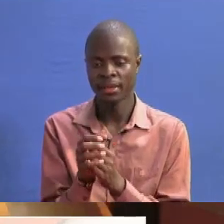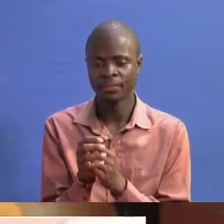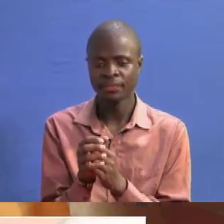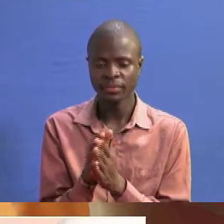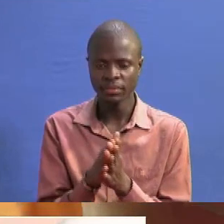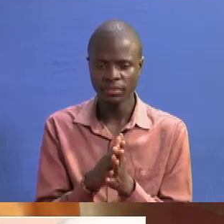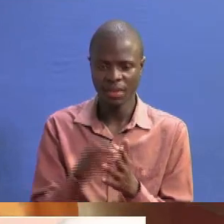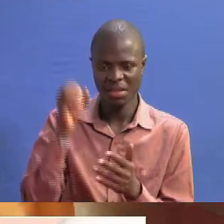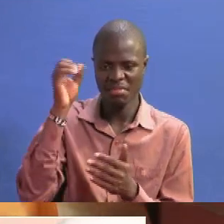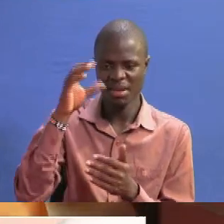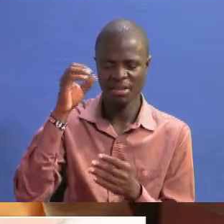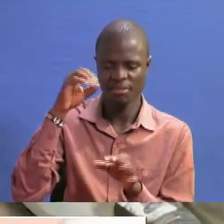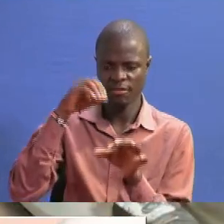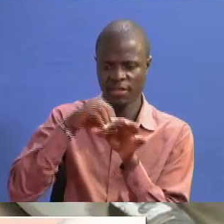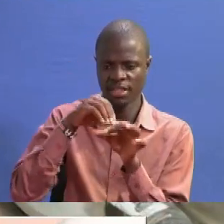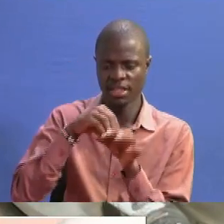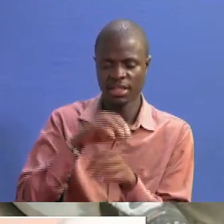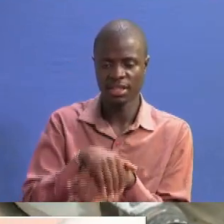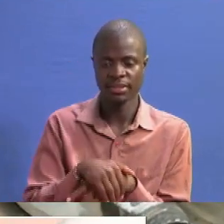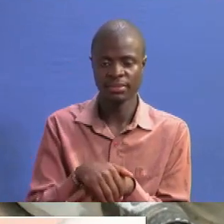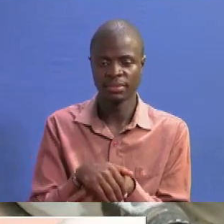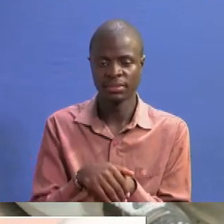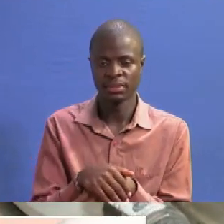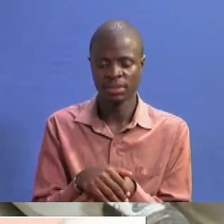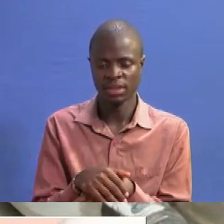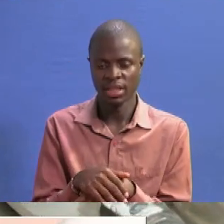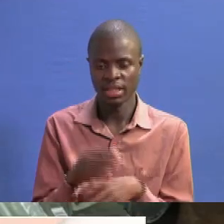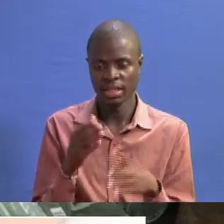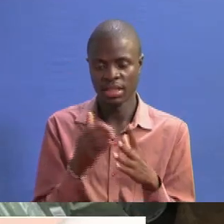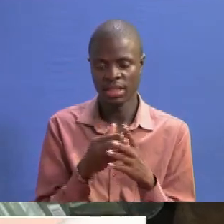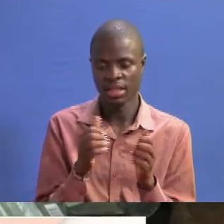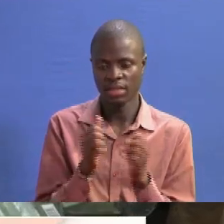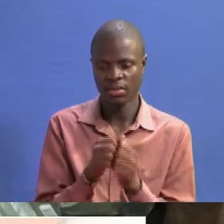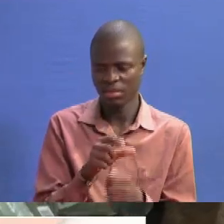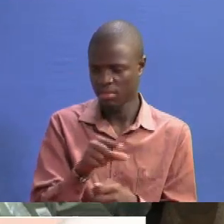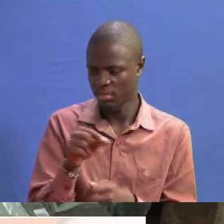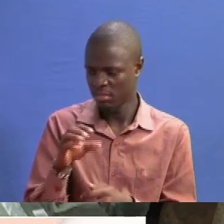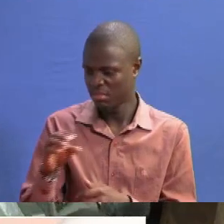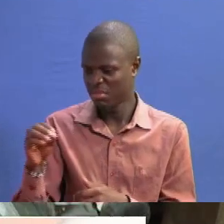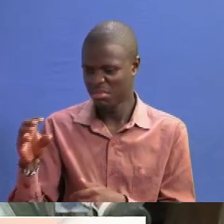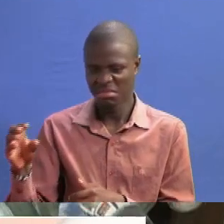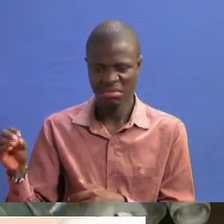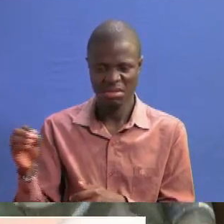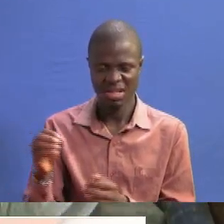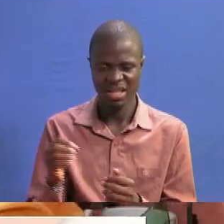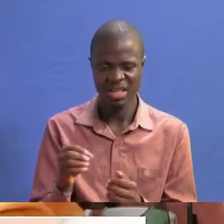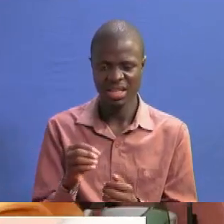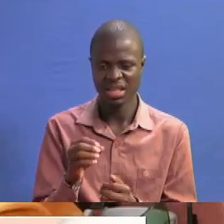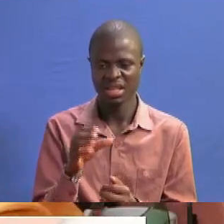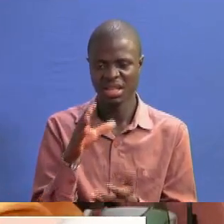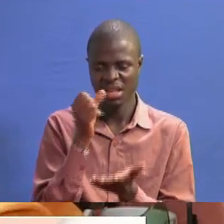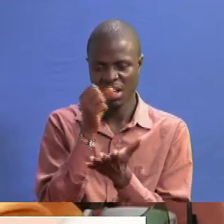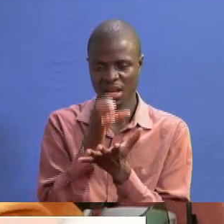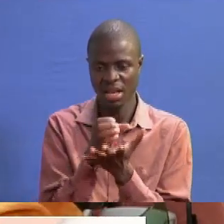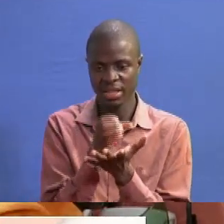bulb lighting, bulb fixtures. Karemi huanza kwa kukusanya taka za chupa mbalimbali kama vile za mvinyo zilizotupwa kwenye madampo.